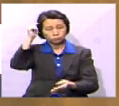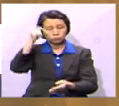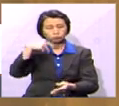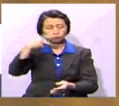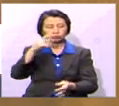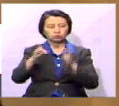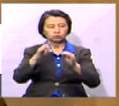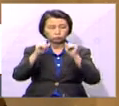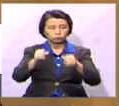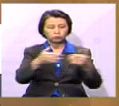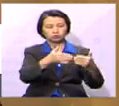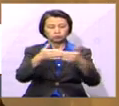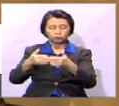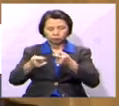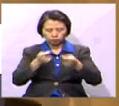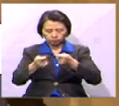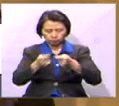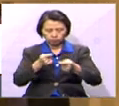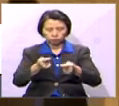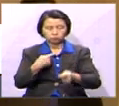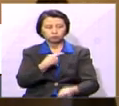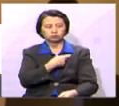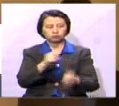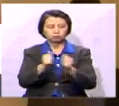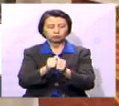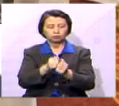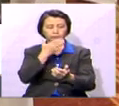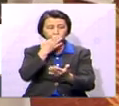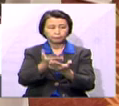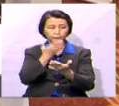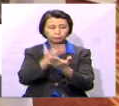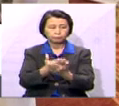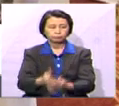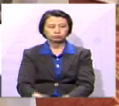kita dapat meneruskan pentadbiran kita dengan sebaik-baiknya.